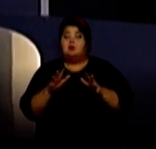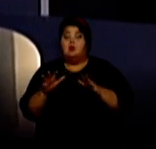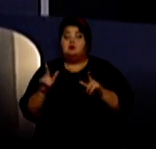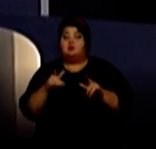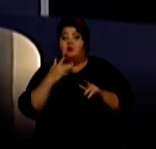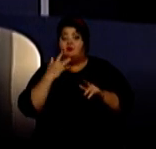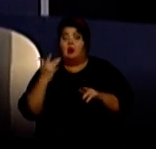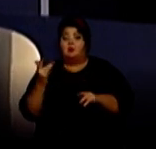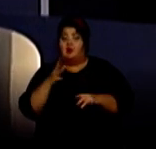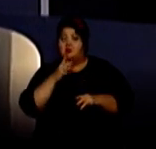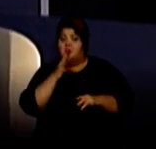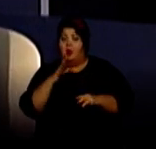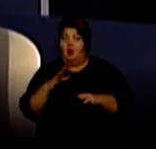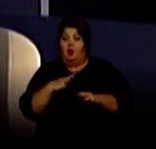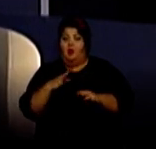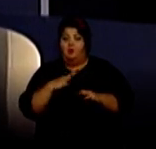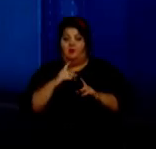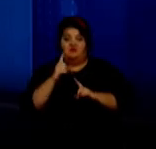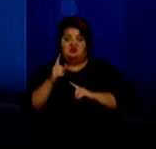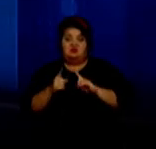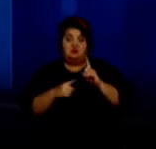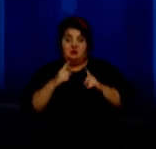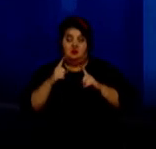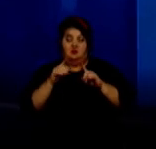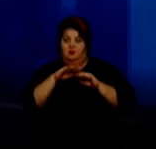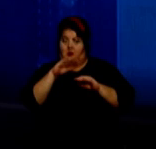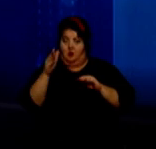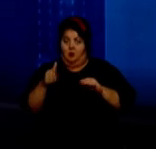часи був спочатку видозмінений, а потім зруйнований купол?